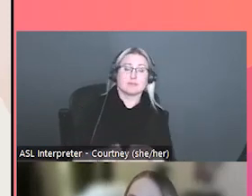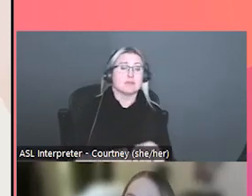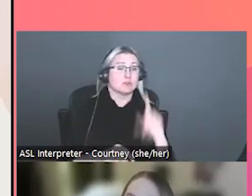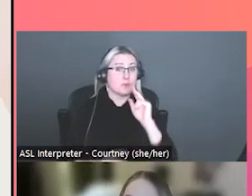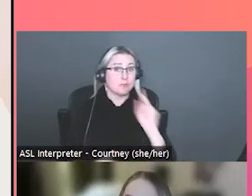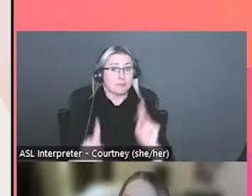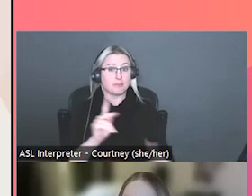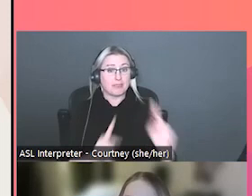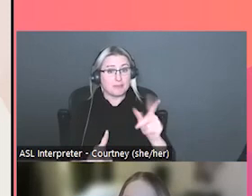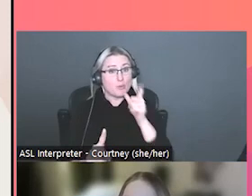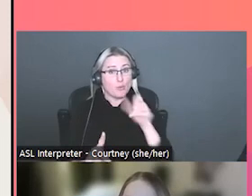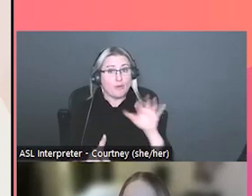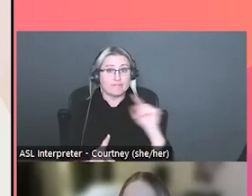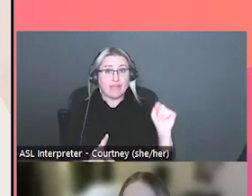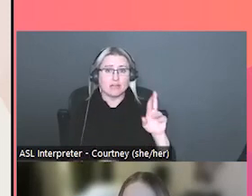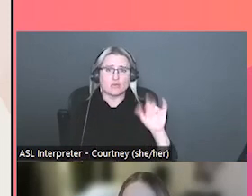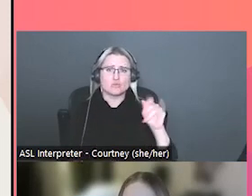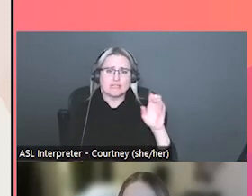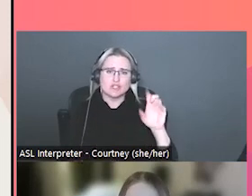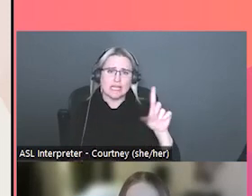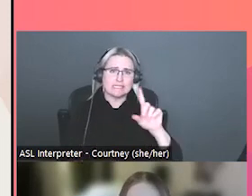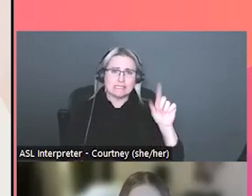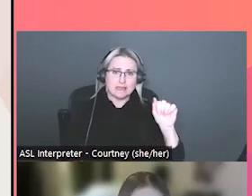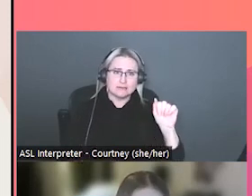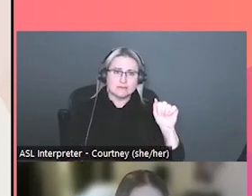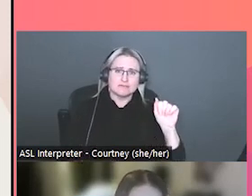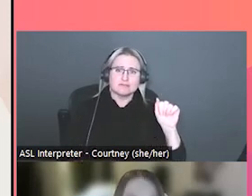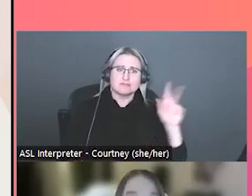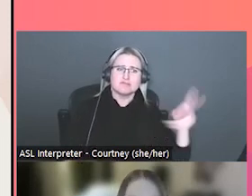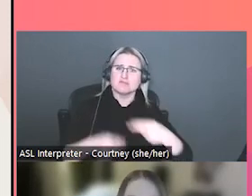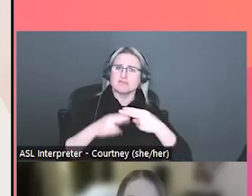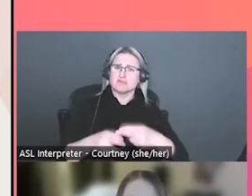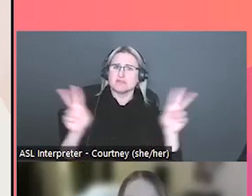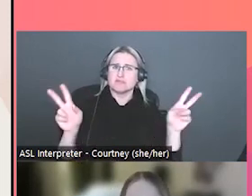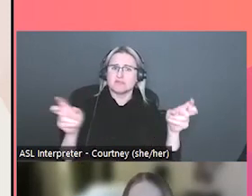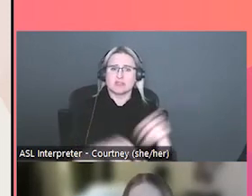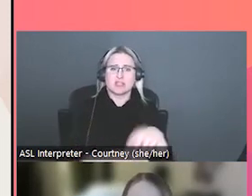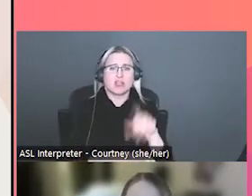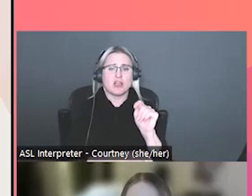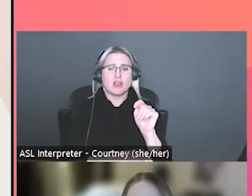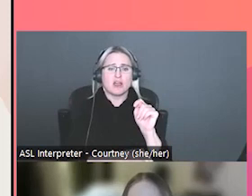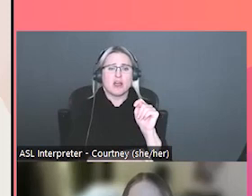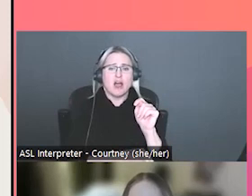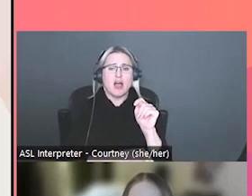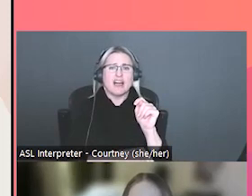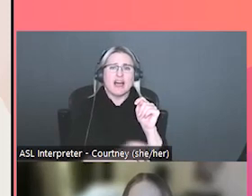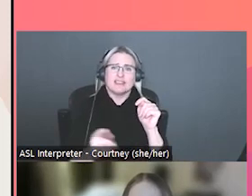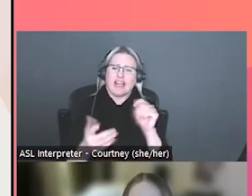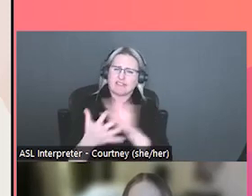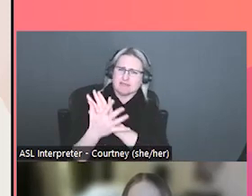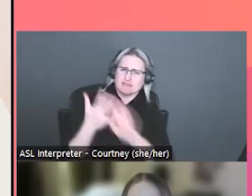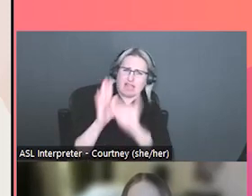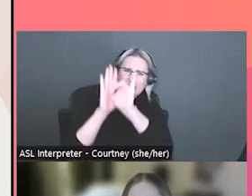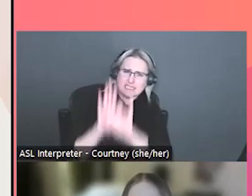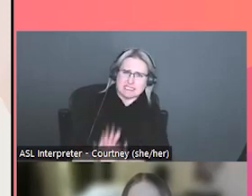l'éducation, etc. Et nous espérons que dans le passé, les personnes corpulentes étaient vues comme